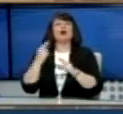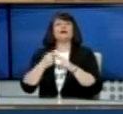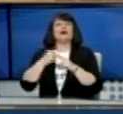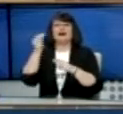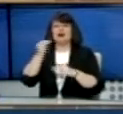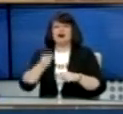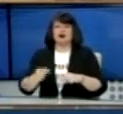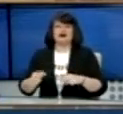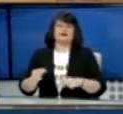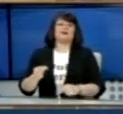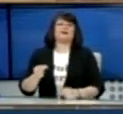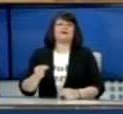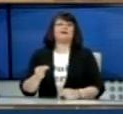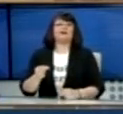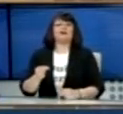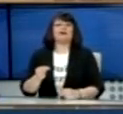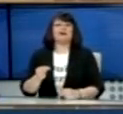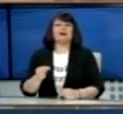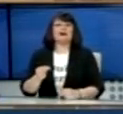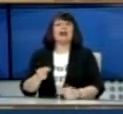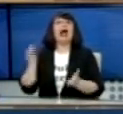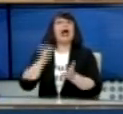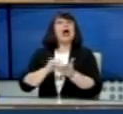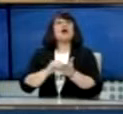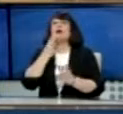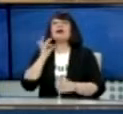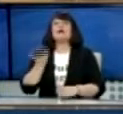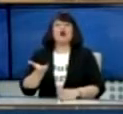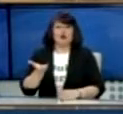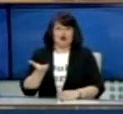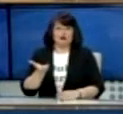της πανδημίας, καθώς τα τελευταία 24 ώρα βλέπουμε μια ραγδαία αύξηση,